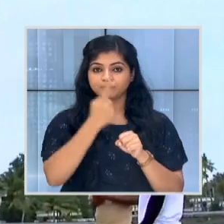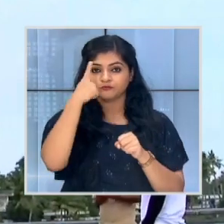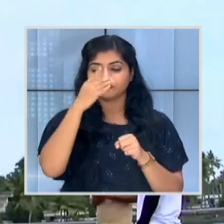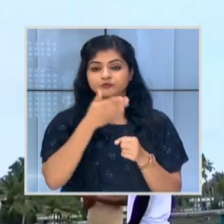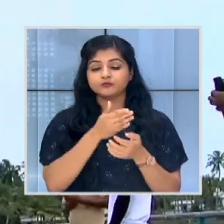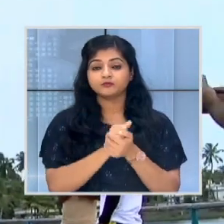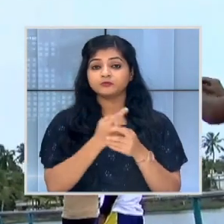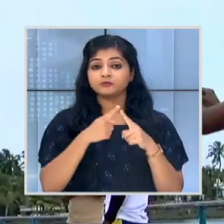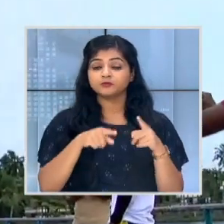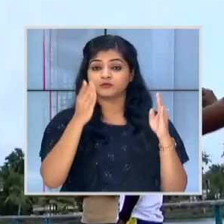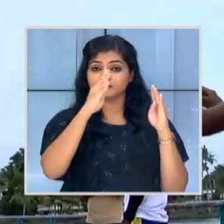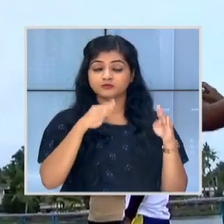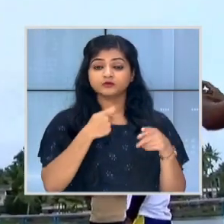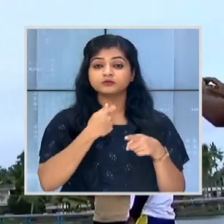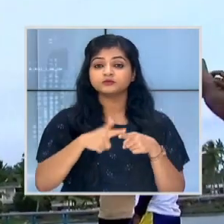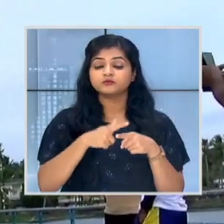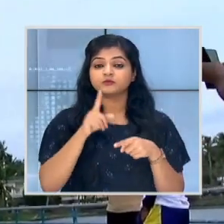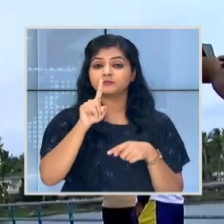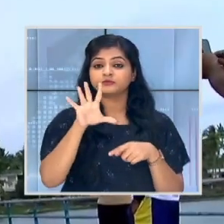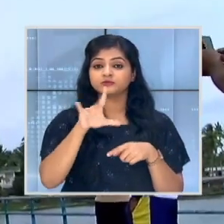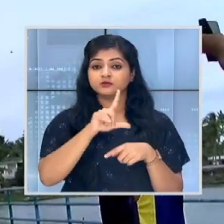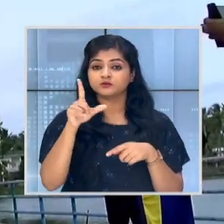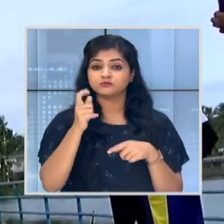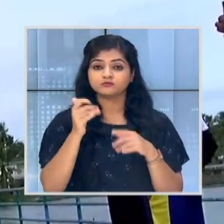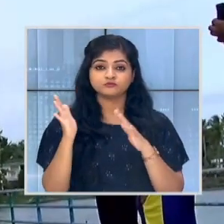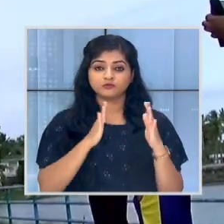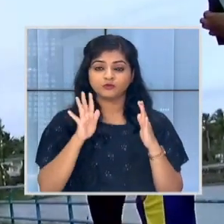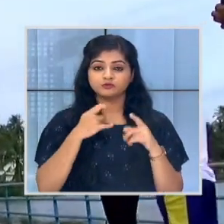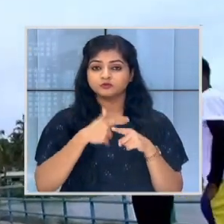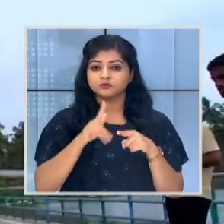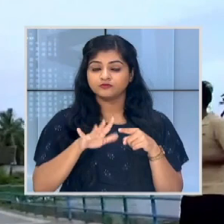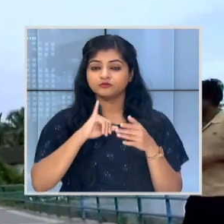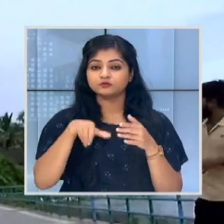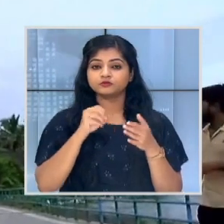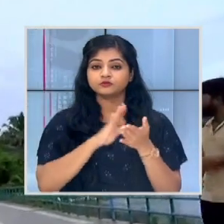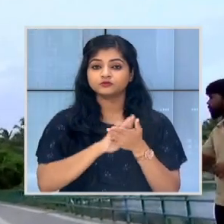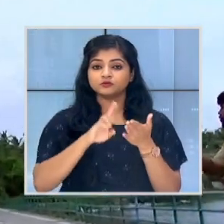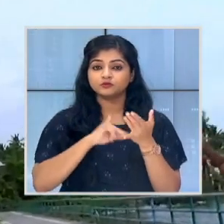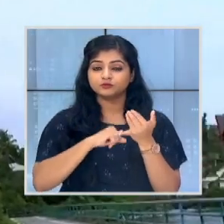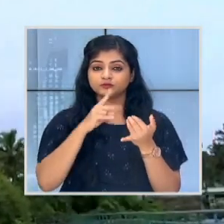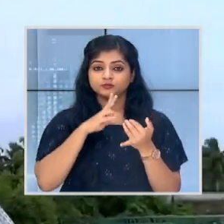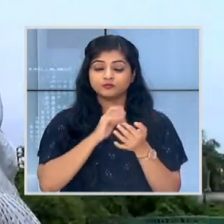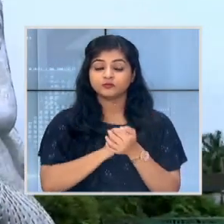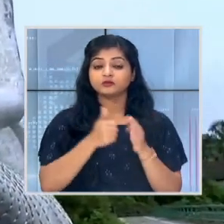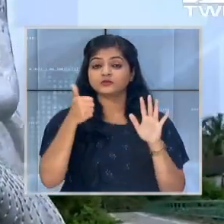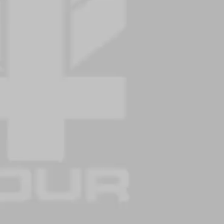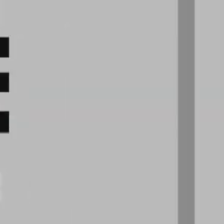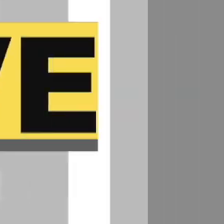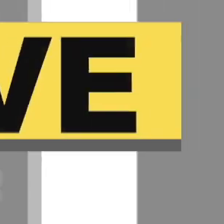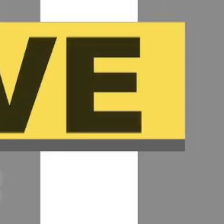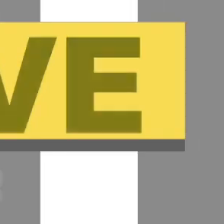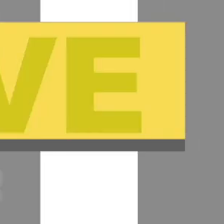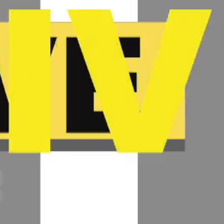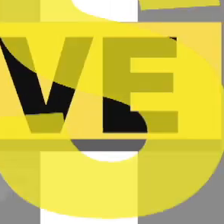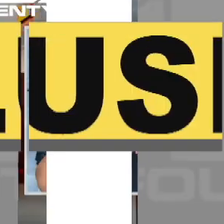ആ ശില്പത്തിന് ചിലവായത് 15 ലക്ഷത്തോളം രൂപയാണെന്ന് ജോൺസ് പറയുന്നു. 640,000 രൂപ മാത്രമാണ് ടൂറിസം